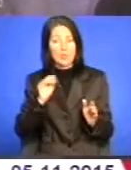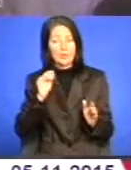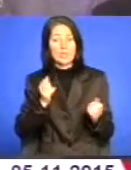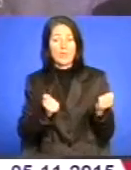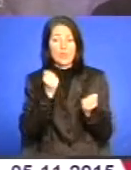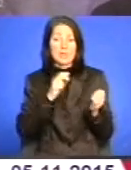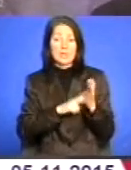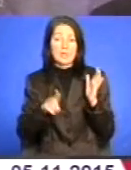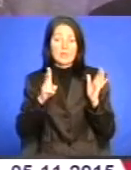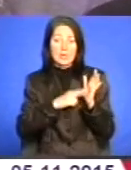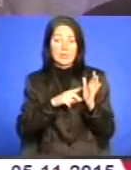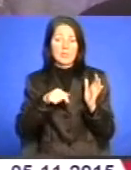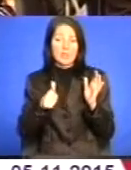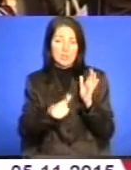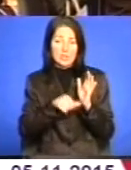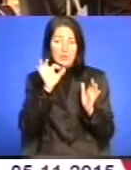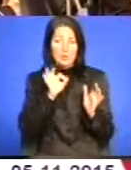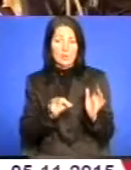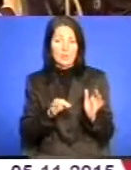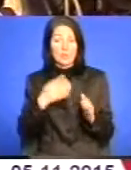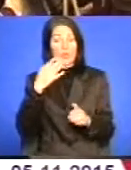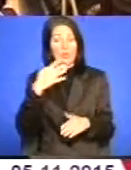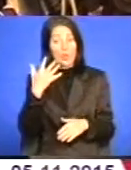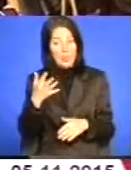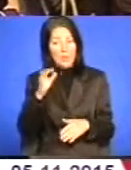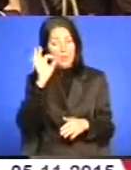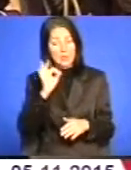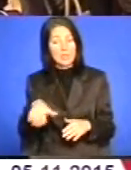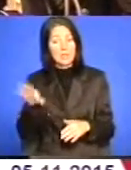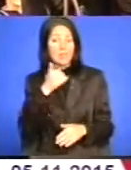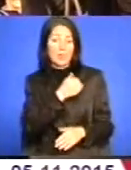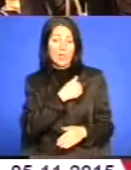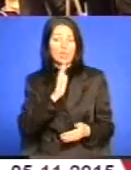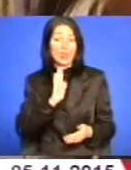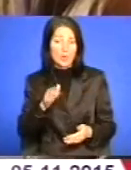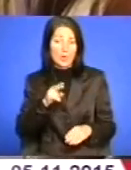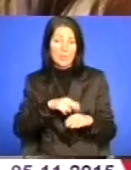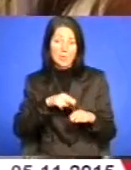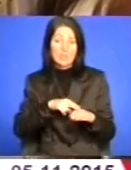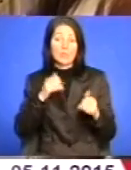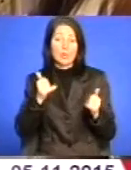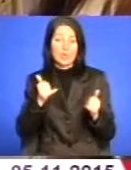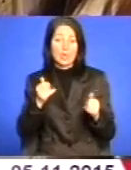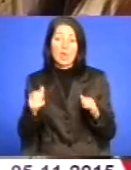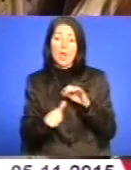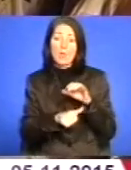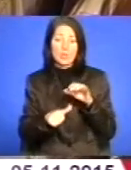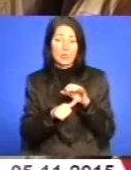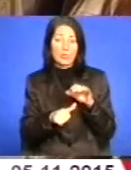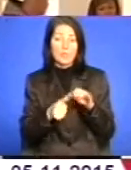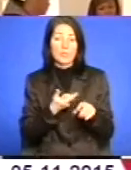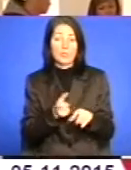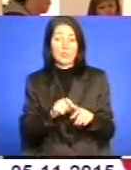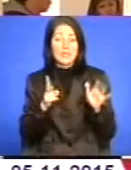– 77,6%. 45% з усіх охочих стати поліцейськими на сьогодні безробітні.